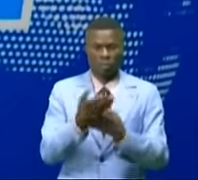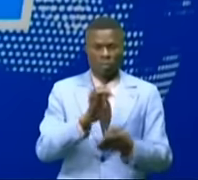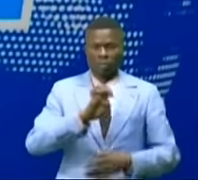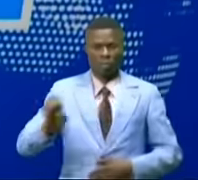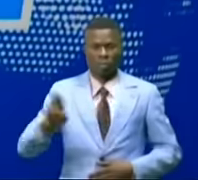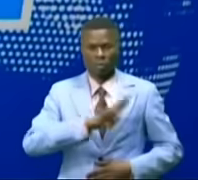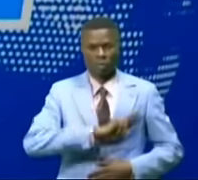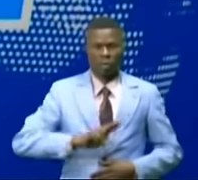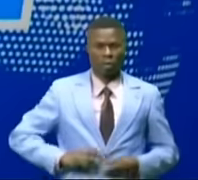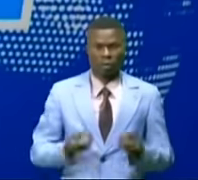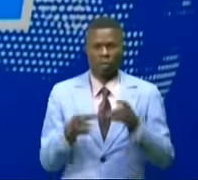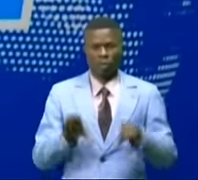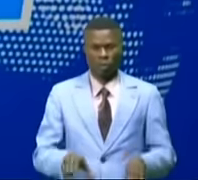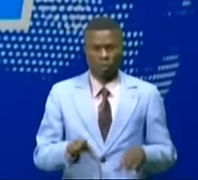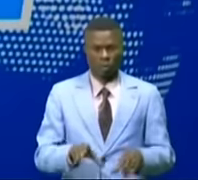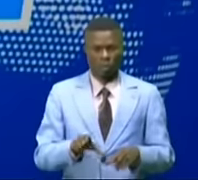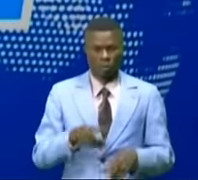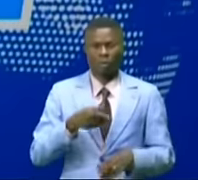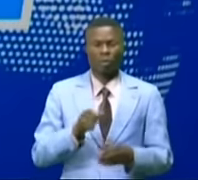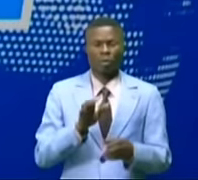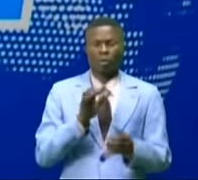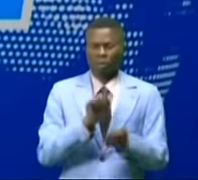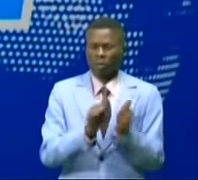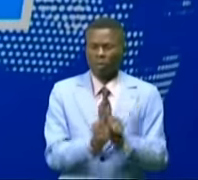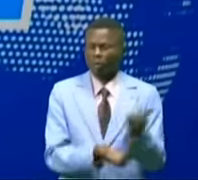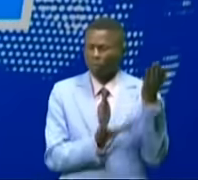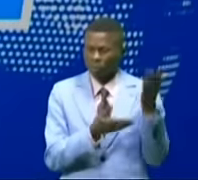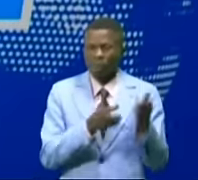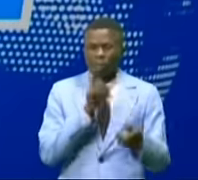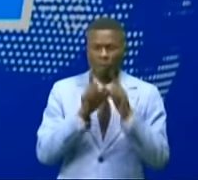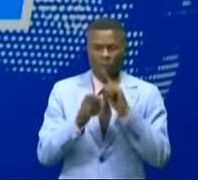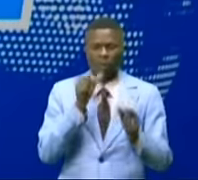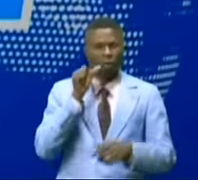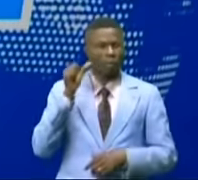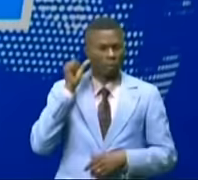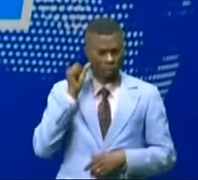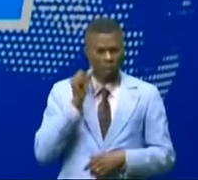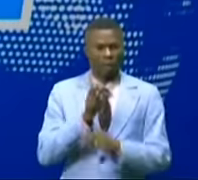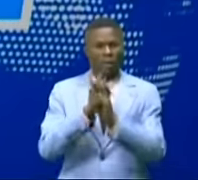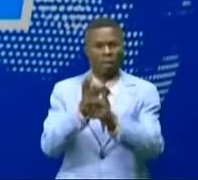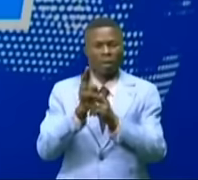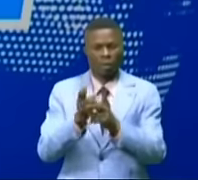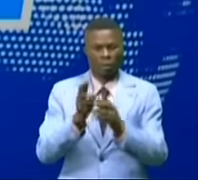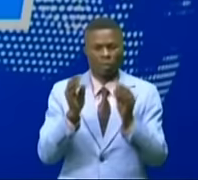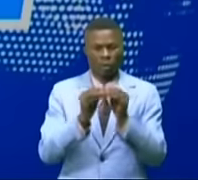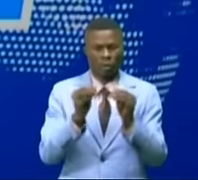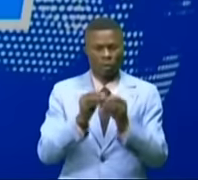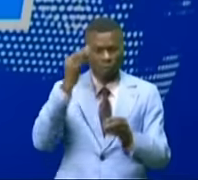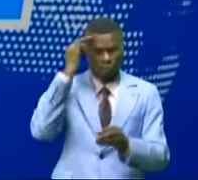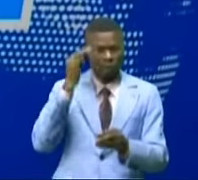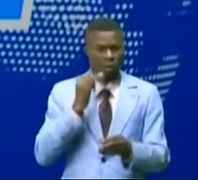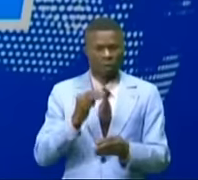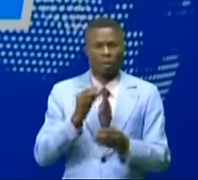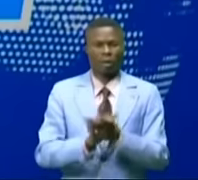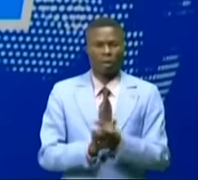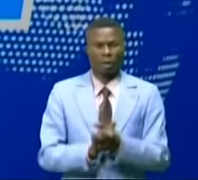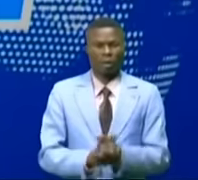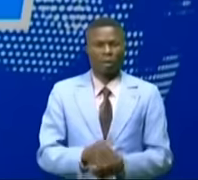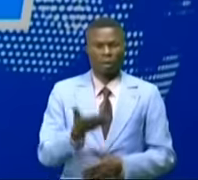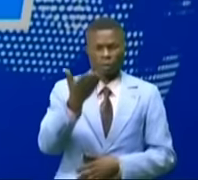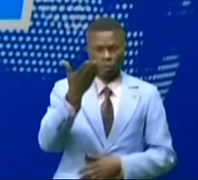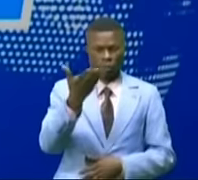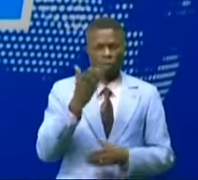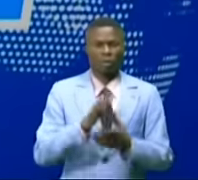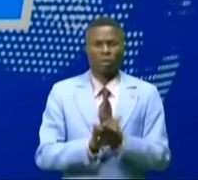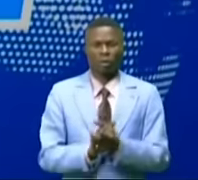est de la RDC était l'un des points à l'ordre du jour. Le compte rendu avec le ministre Moindo Nzangi